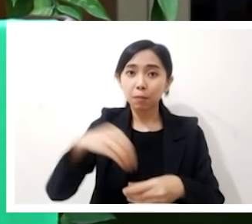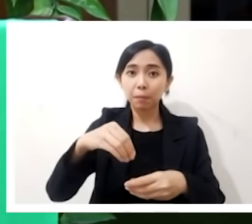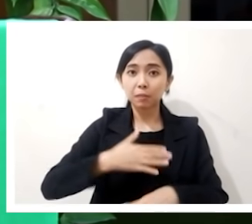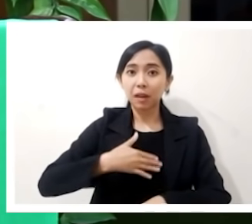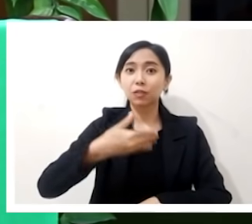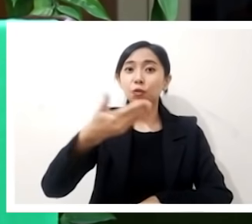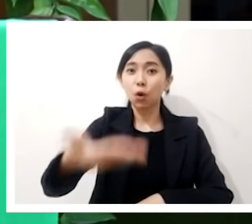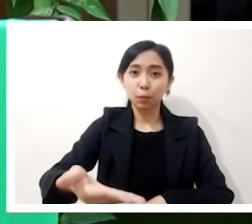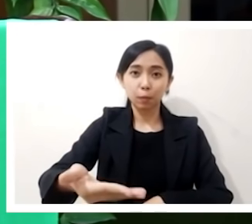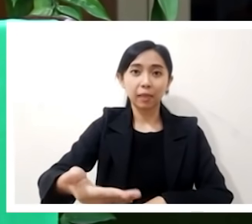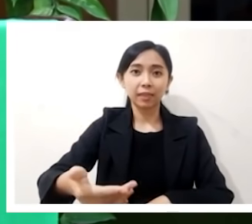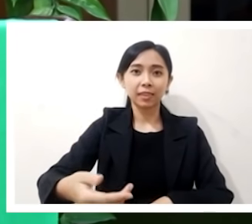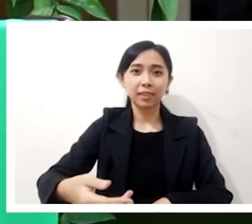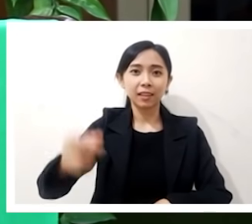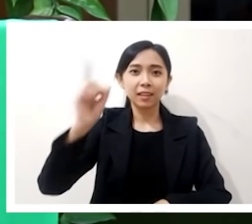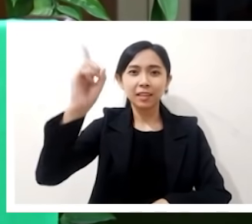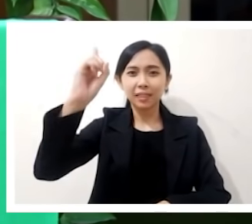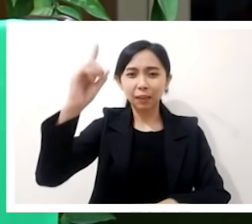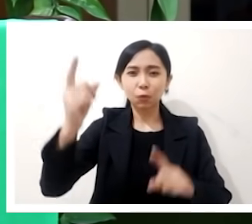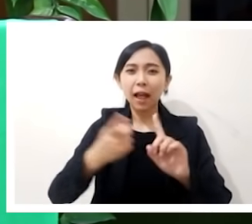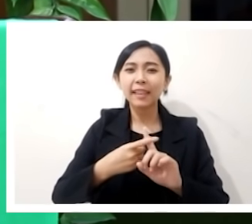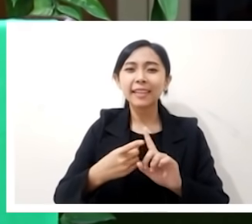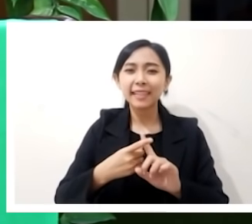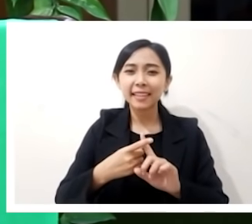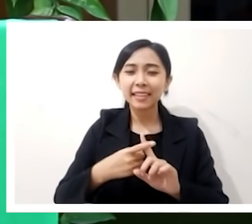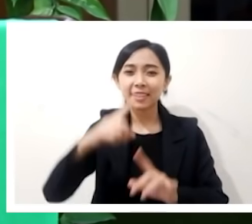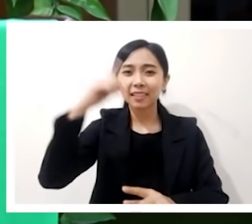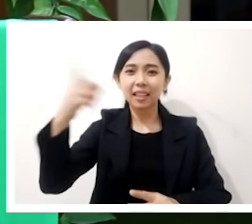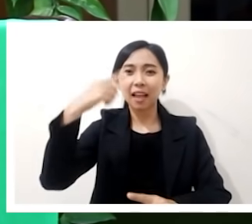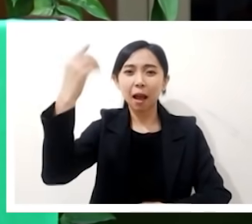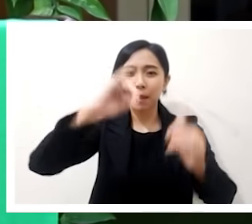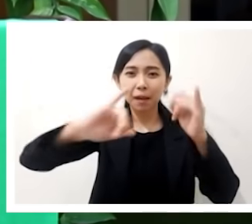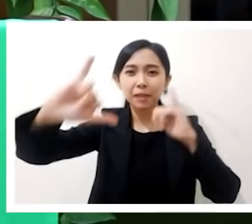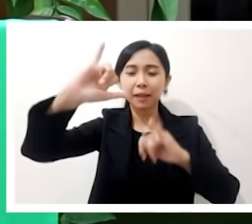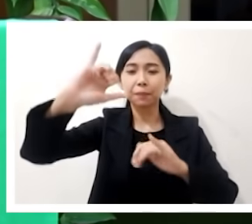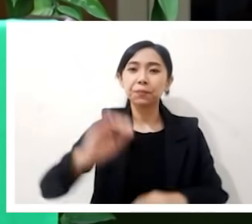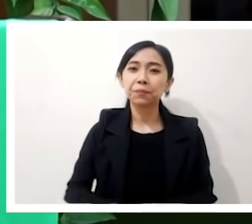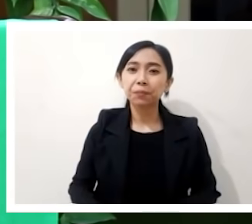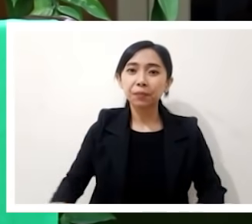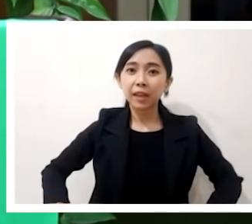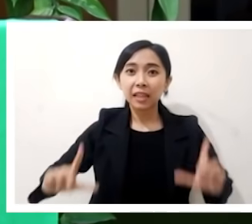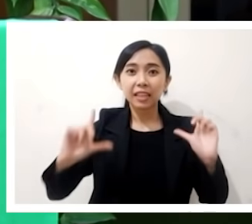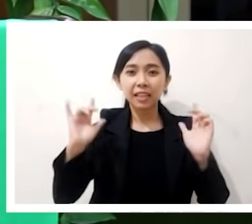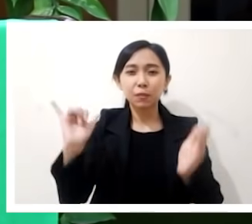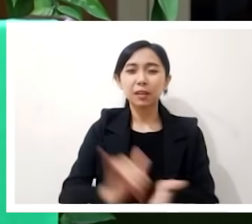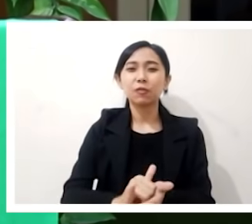korban sekali untuk selamanya. Hidupnya sendiri adalah korban